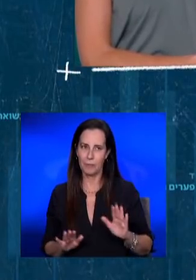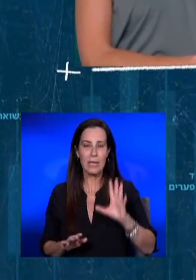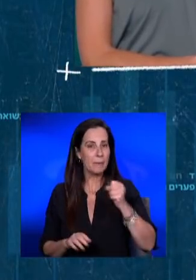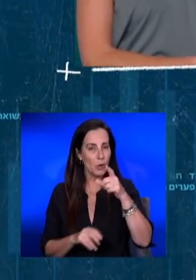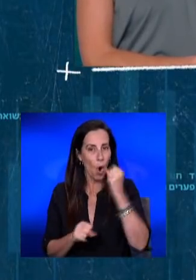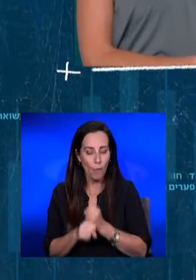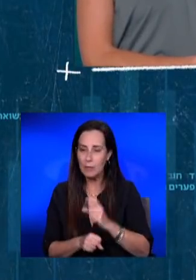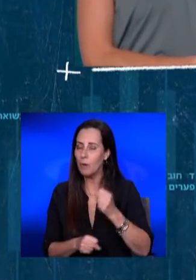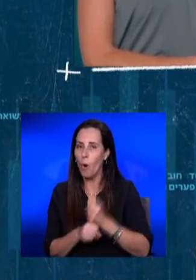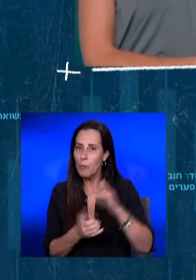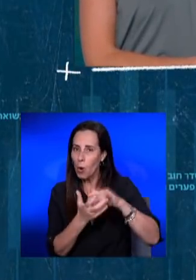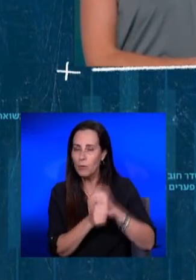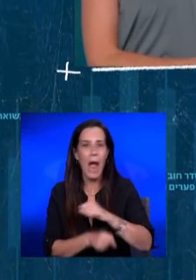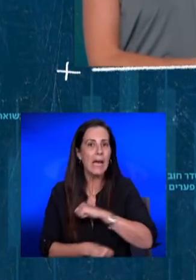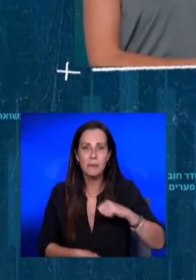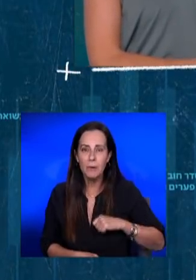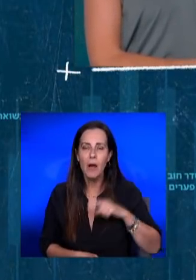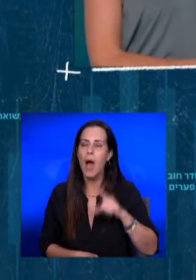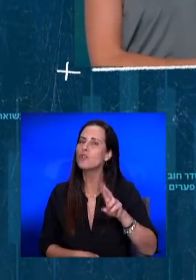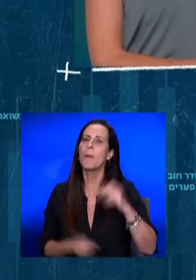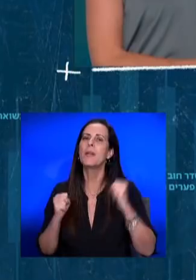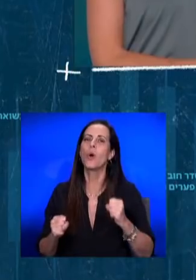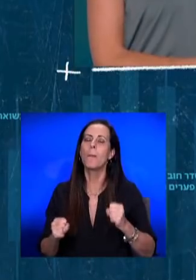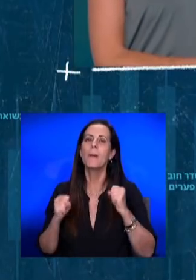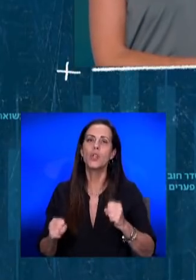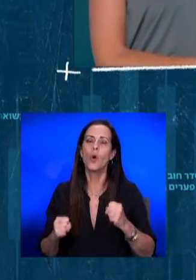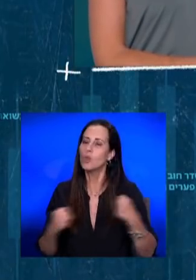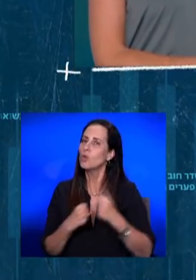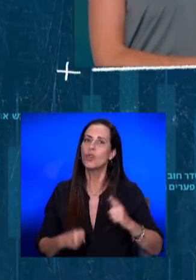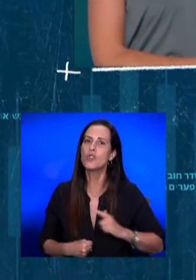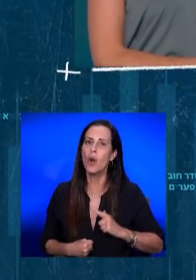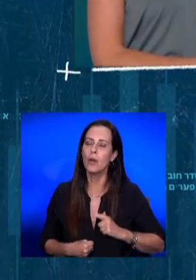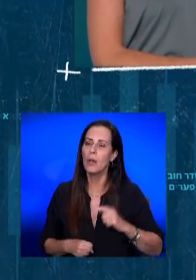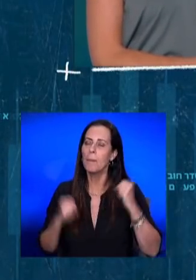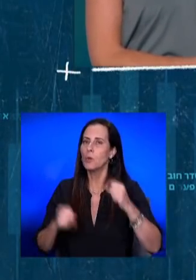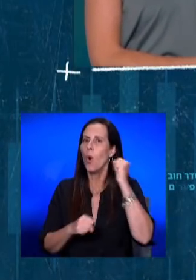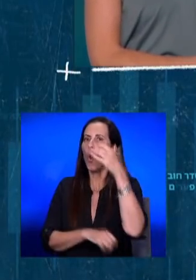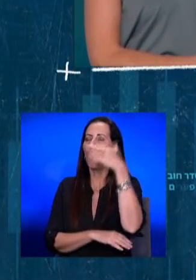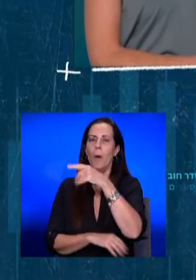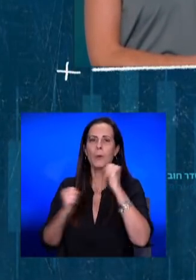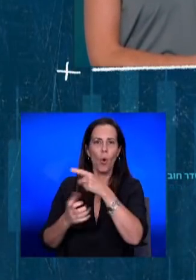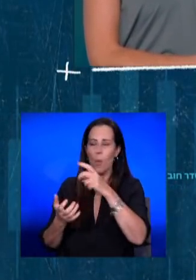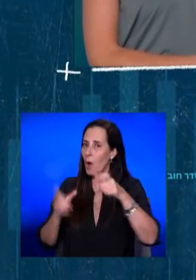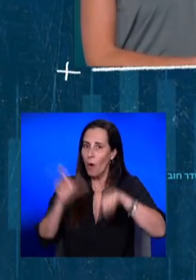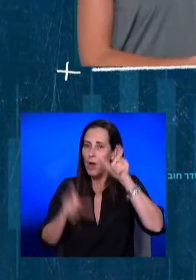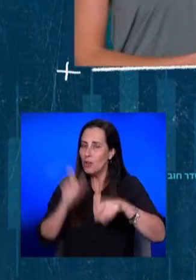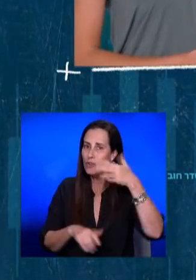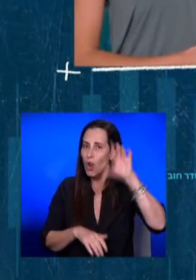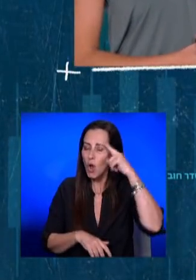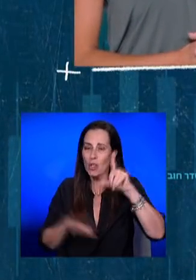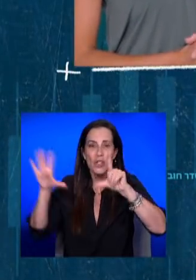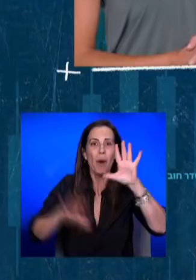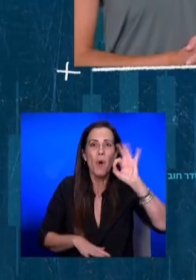את שכירה, עצמאית, את מבוטחת בביטוח תאונות אישיות, בביטוח לאומי. רוב האנשים בכלל לא יודעים את זה.